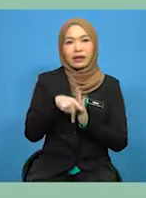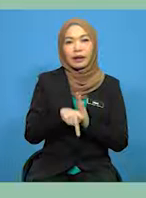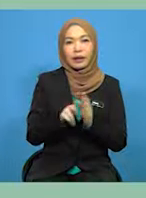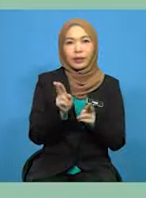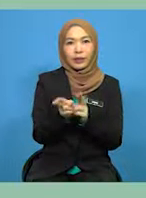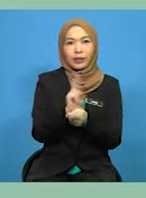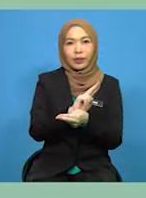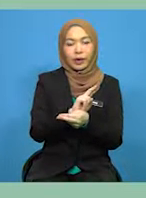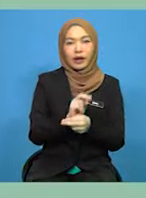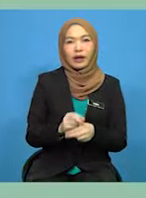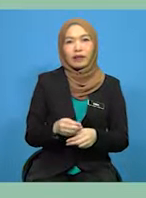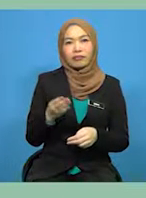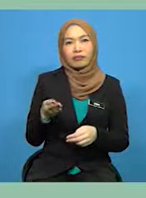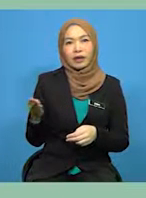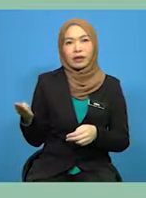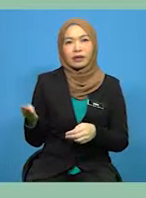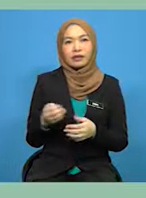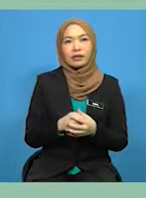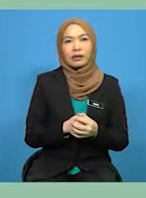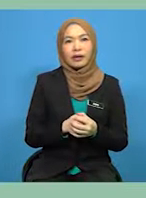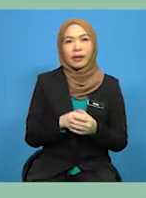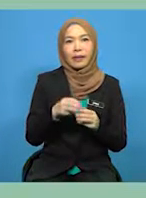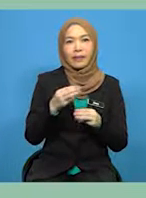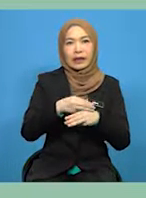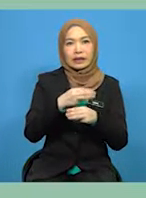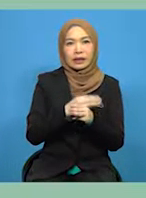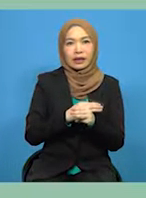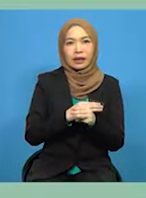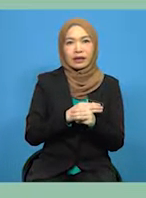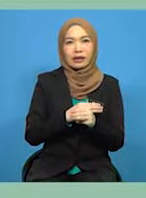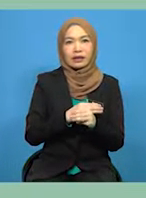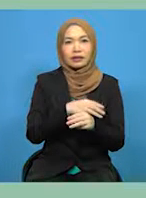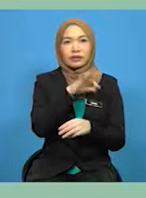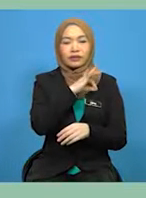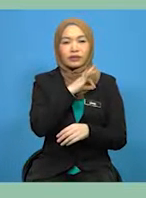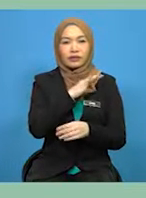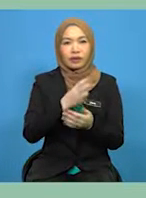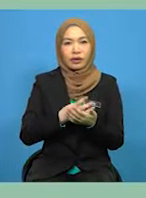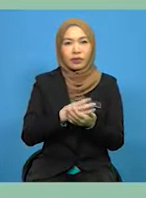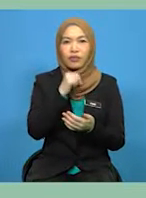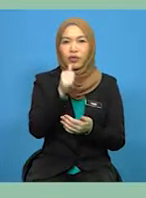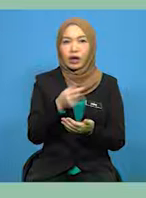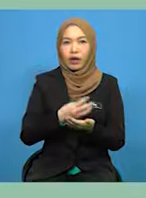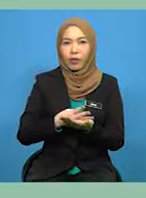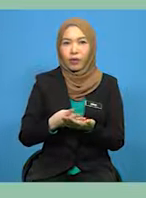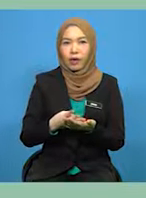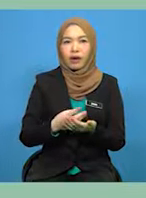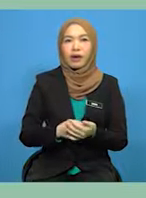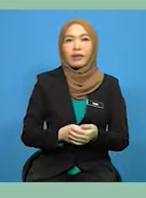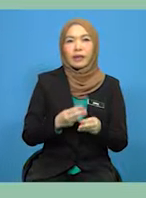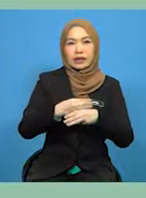kualiti barang. Masalah ganjaran bukan wang. Masalah